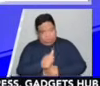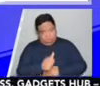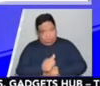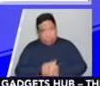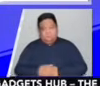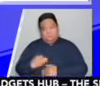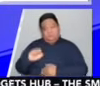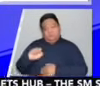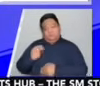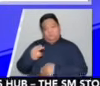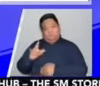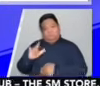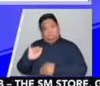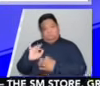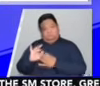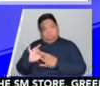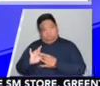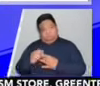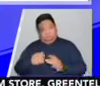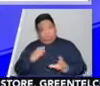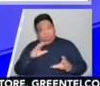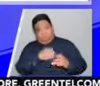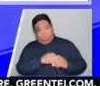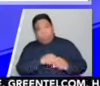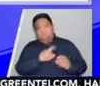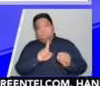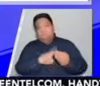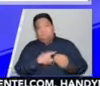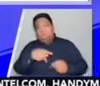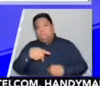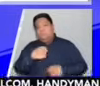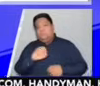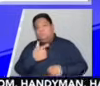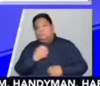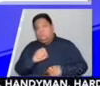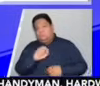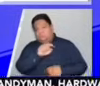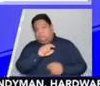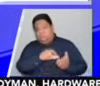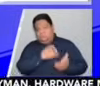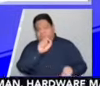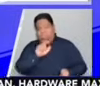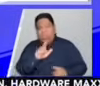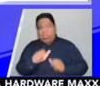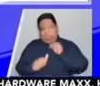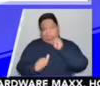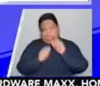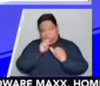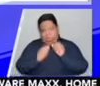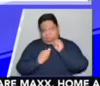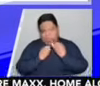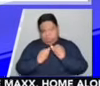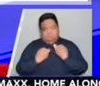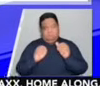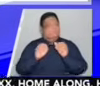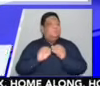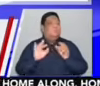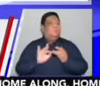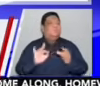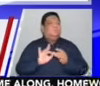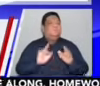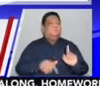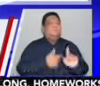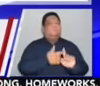hub sa bamban may unang balita si salima refran ano po sasakay kaming ng po sa